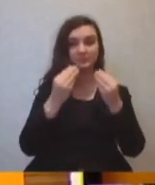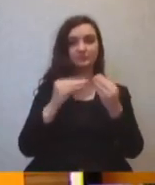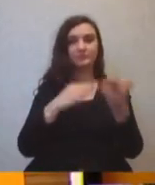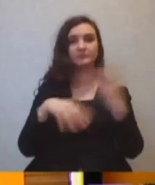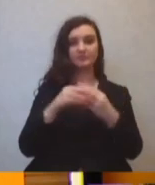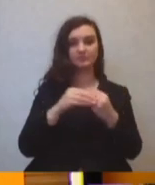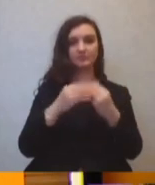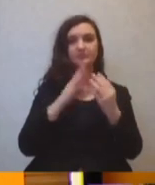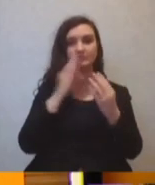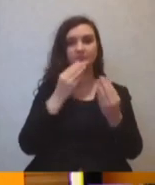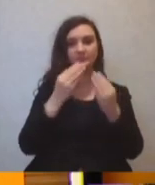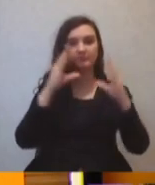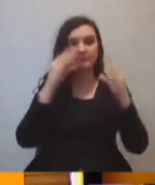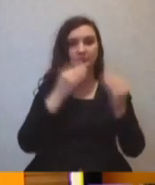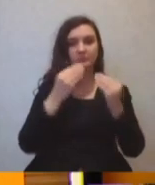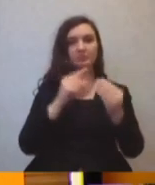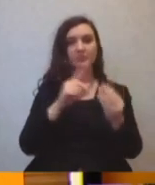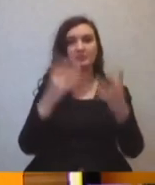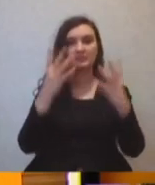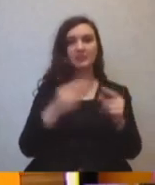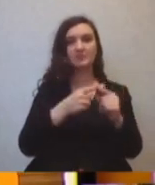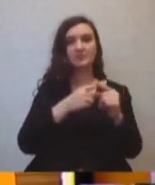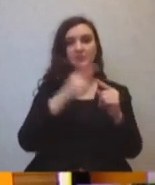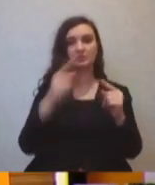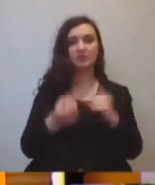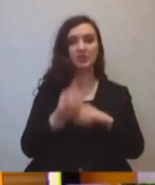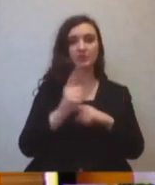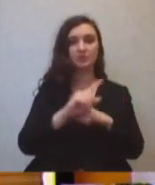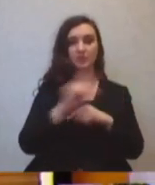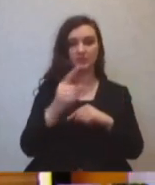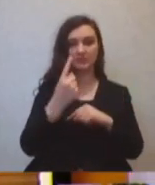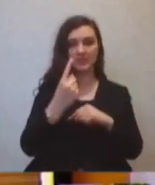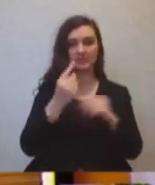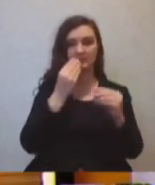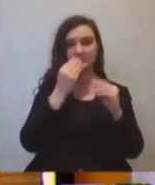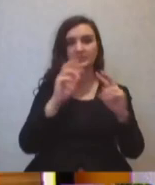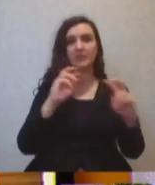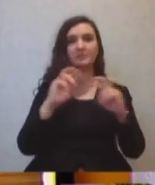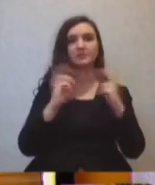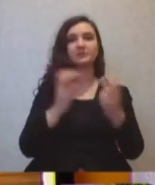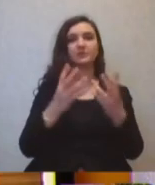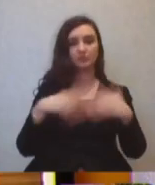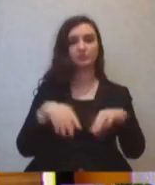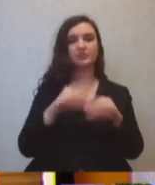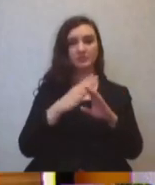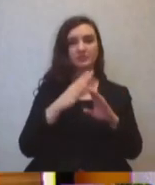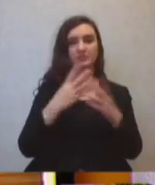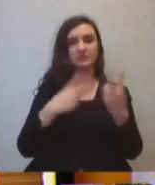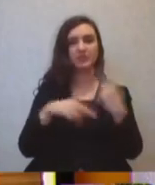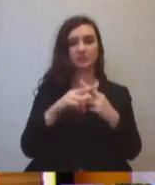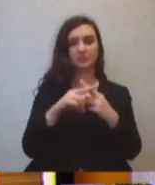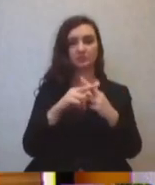ყველანი ერთად სადილობთ, ვახშმობთ, მაგრამ დღის განმავლობაში აღმოჩნდა, რომ ერთი ტრაპეზი მაინც არის ისეთი, როდესაც